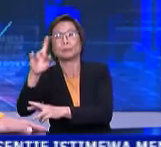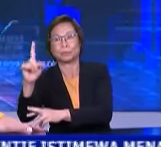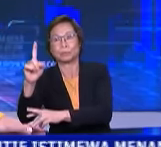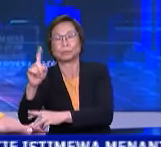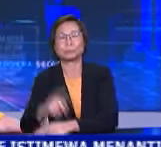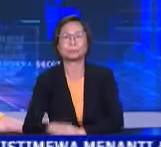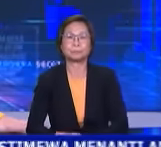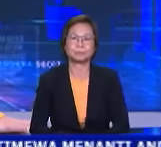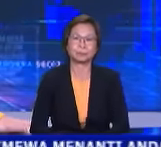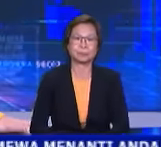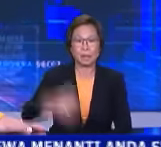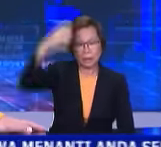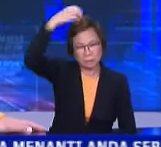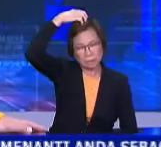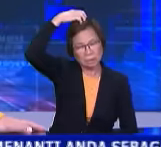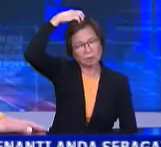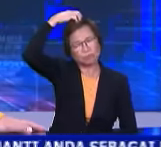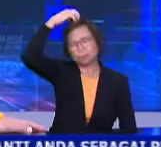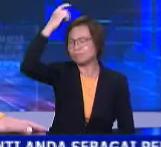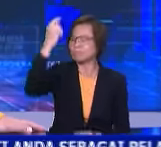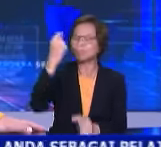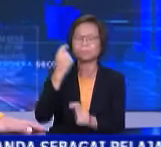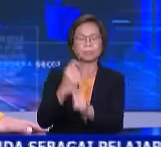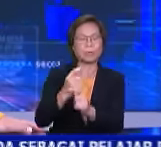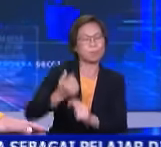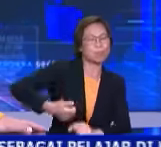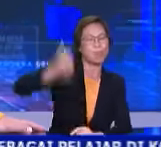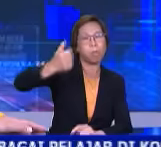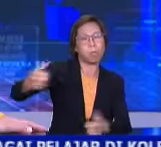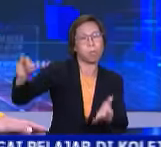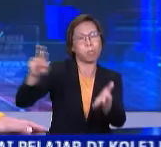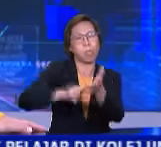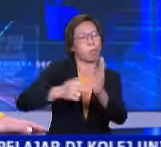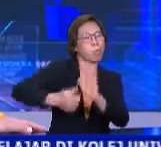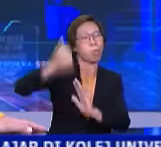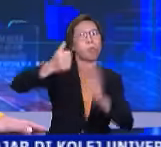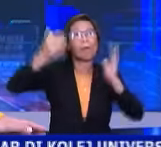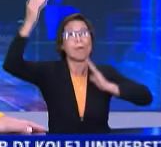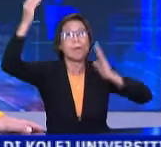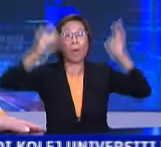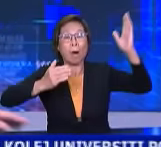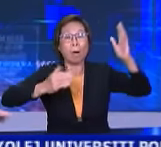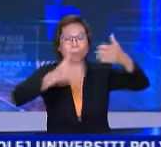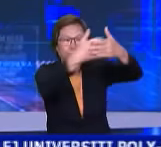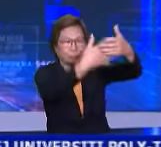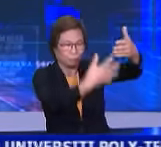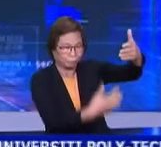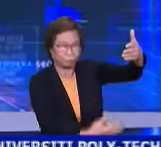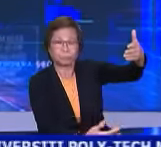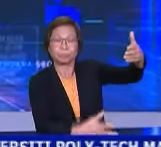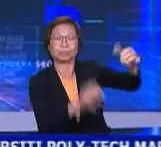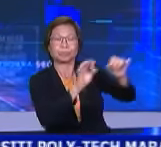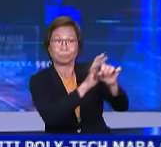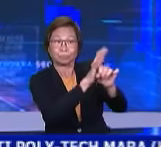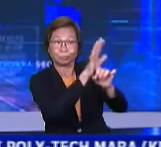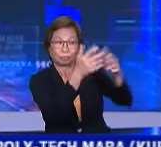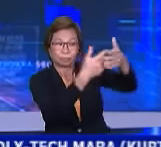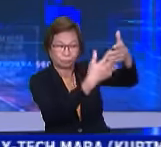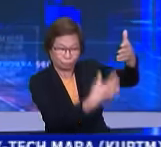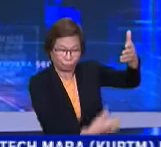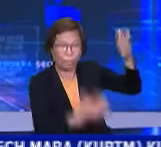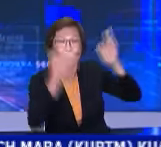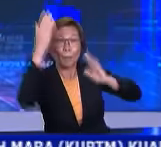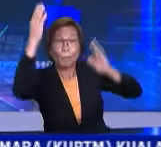87,841. Selangor masih kekal mencatat kes tertinggi di Malaysia. Berikut statistik harian COVID-19 dalam